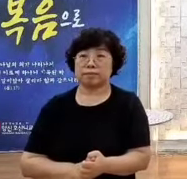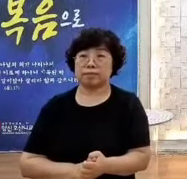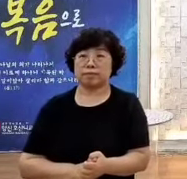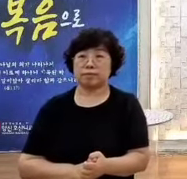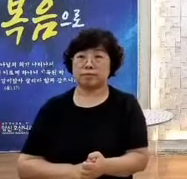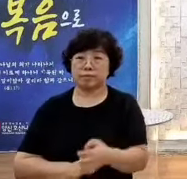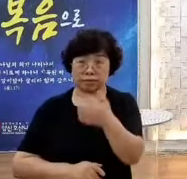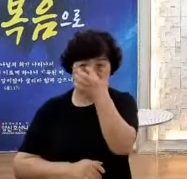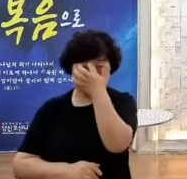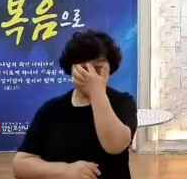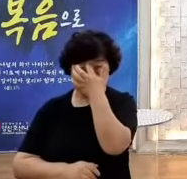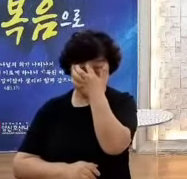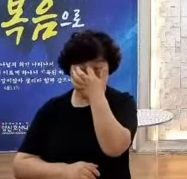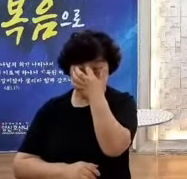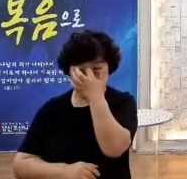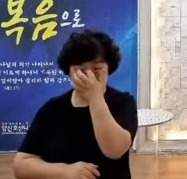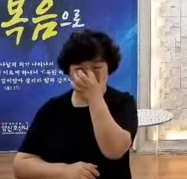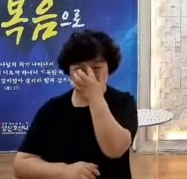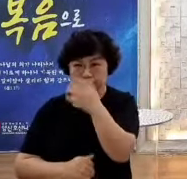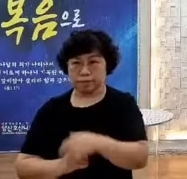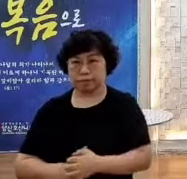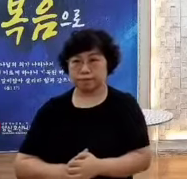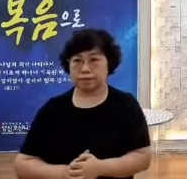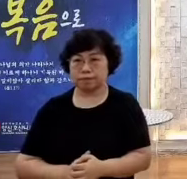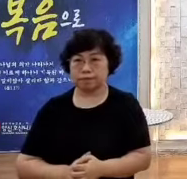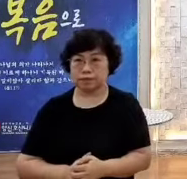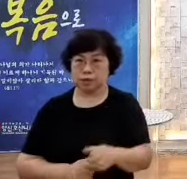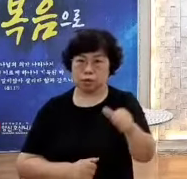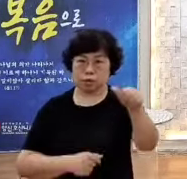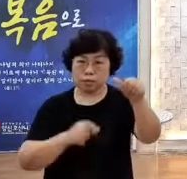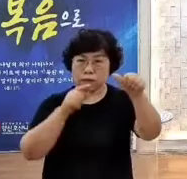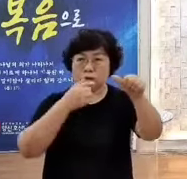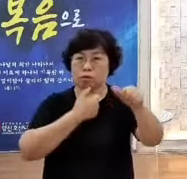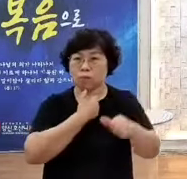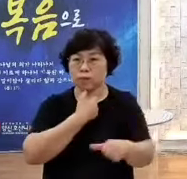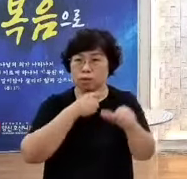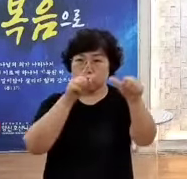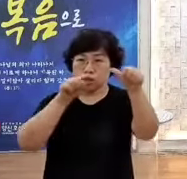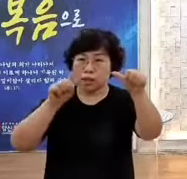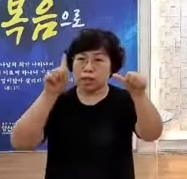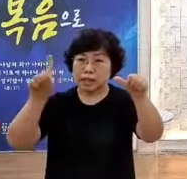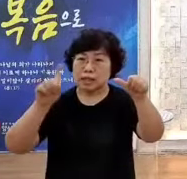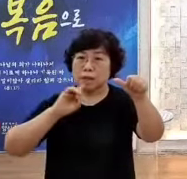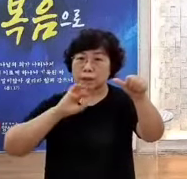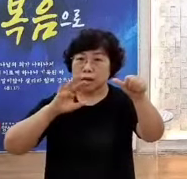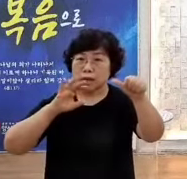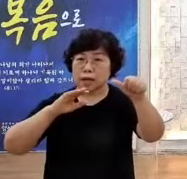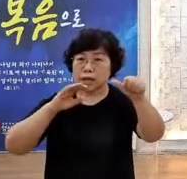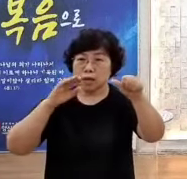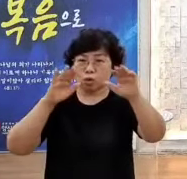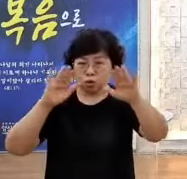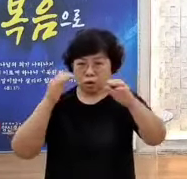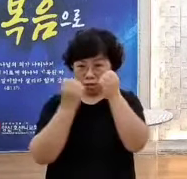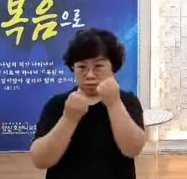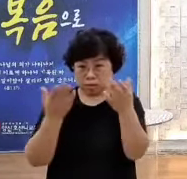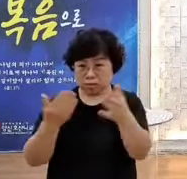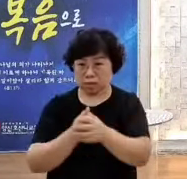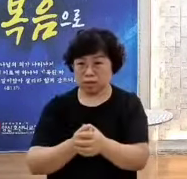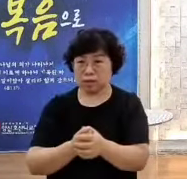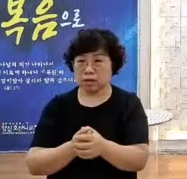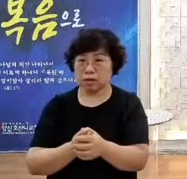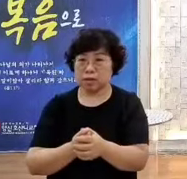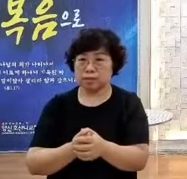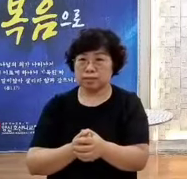다음, 앞으로 해서, 1절만 이렇게 펴놓읍시다. 자, 여기서 우리말